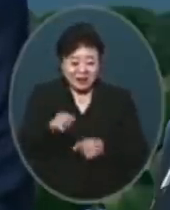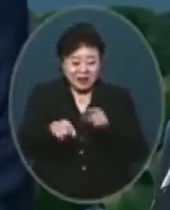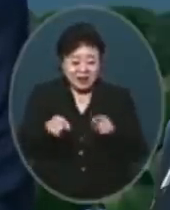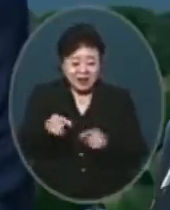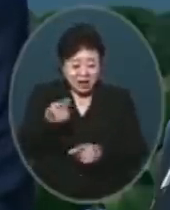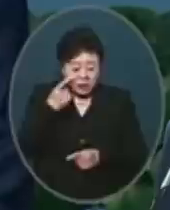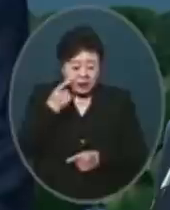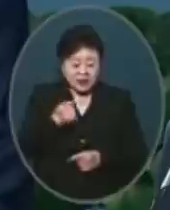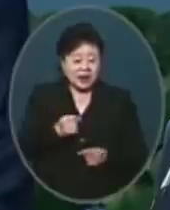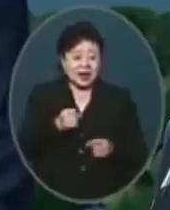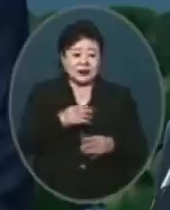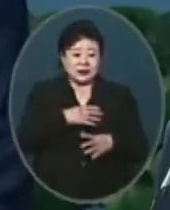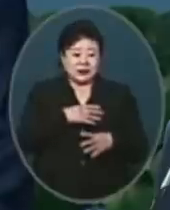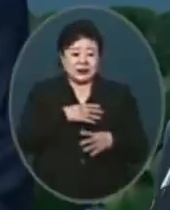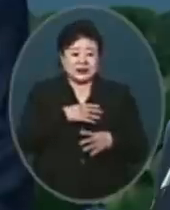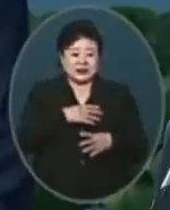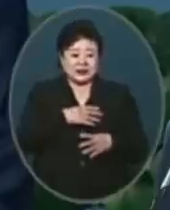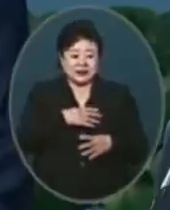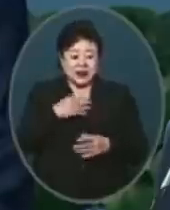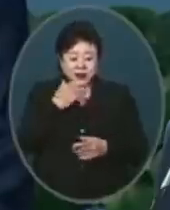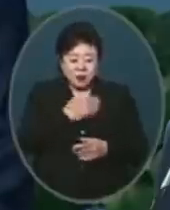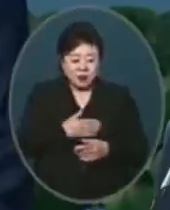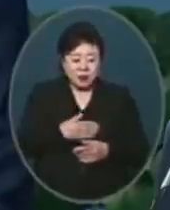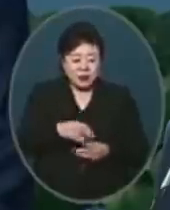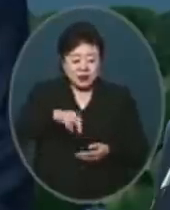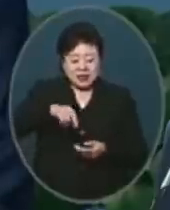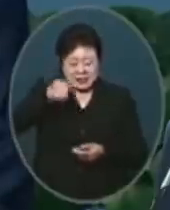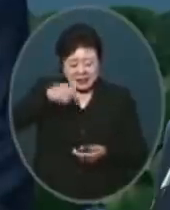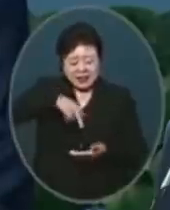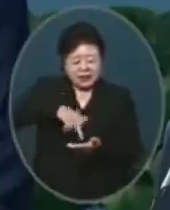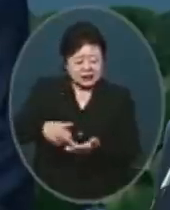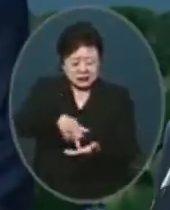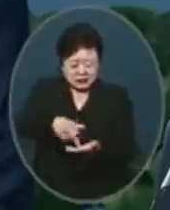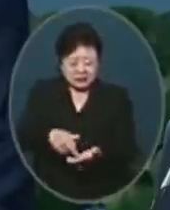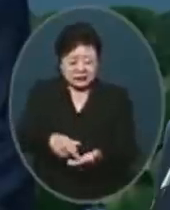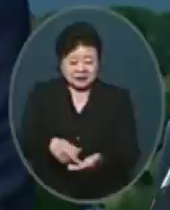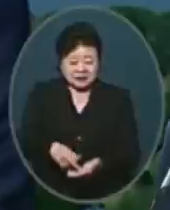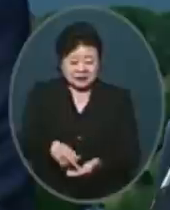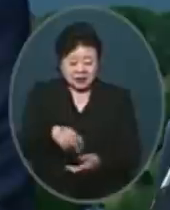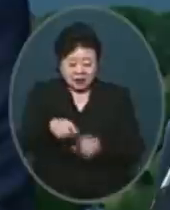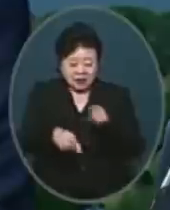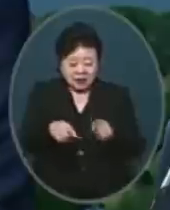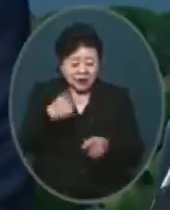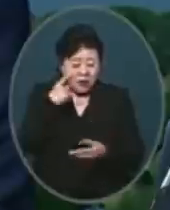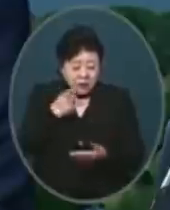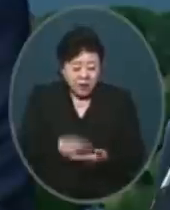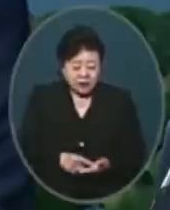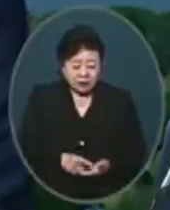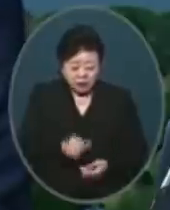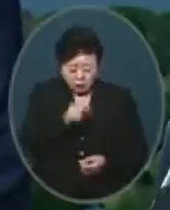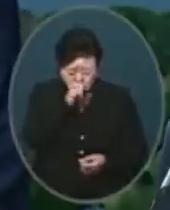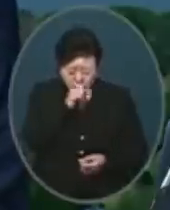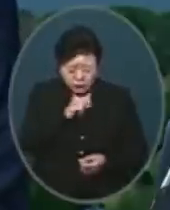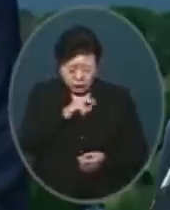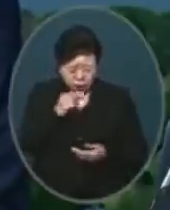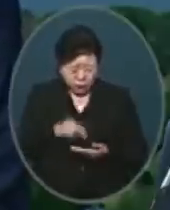걸어가다가 보니까 내가 몸을 온전히 사용해서 걷는 것을 발견하고